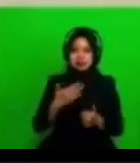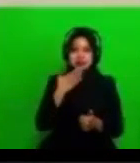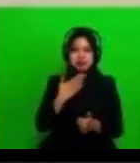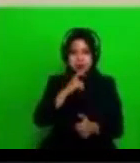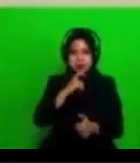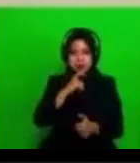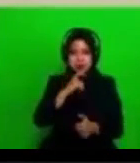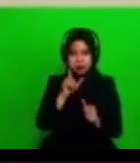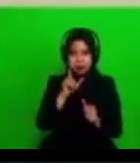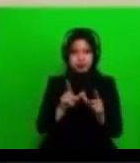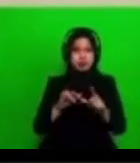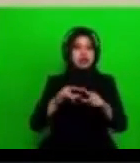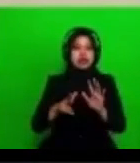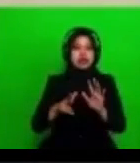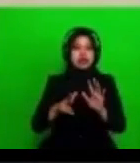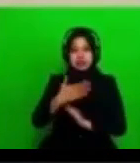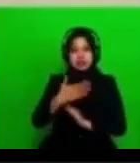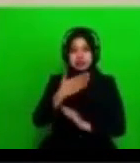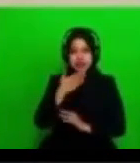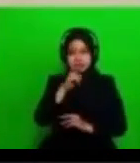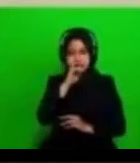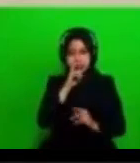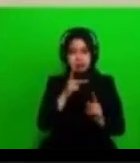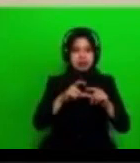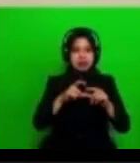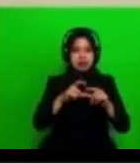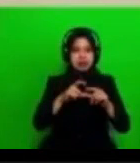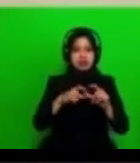tepat. Terima kasih, Bapak. Pak Wikan dan Pak